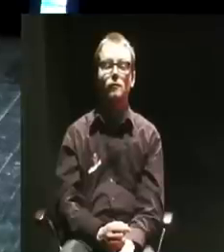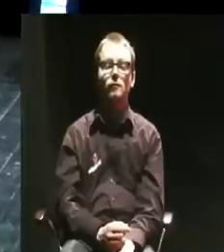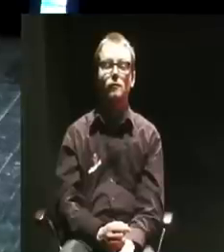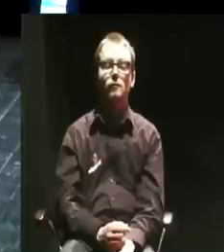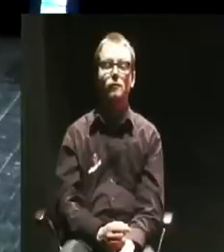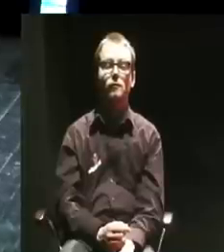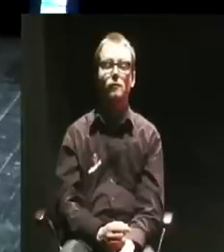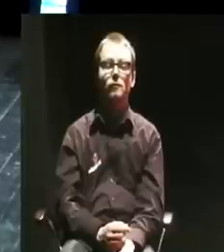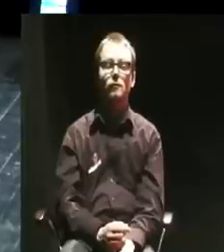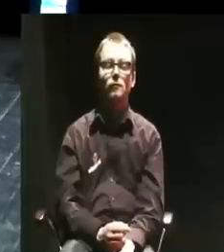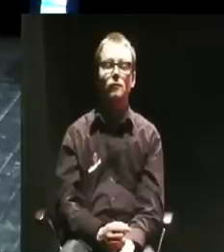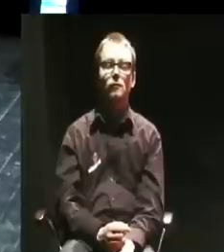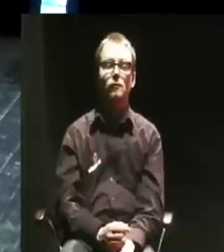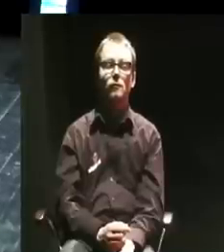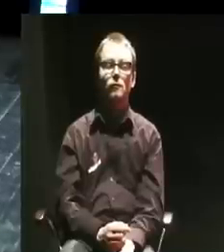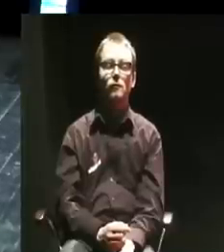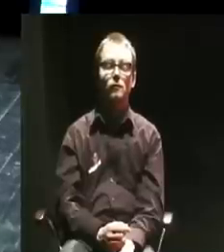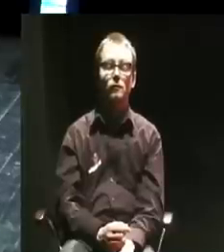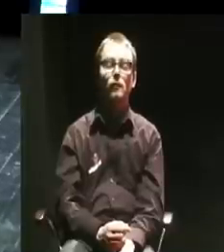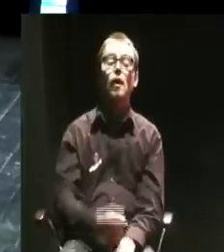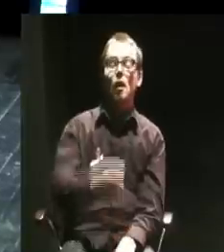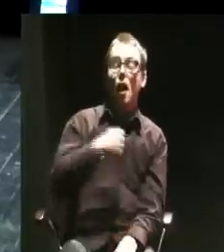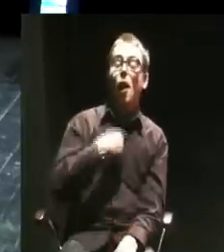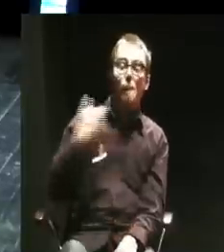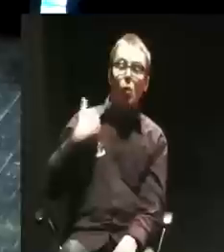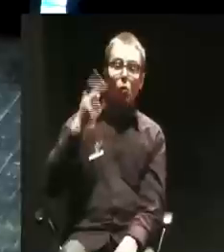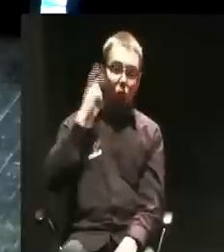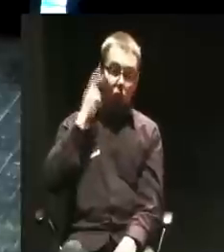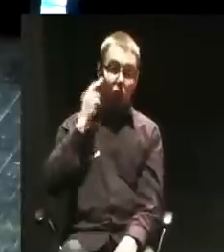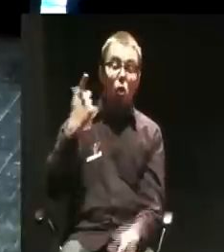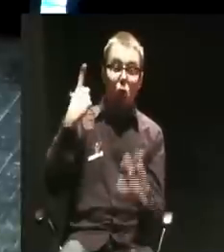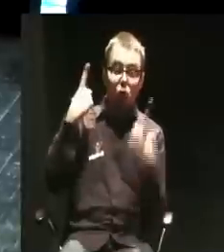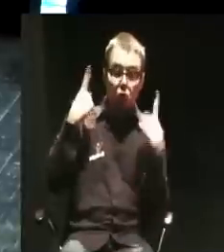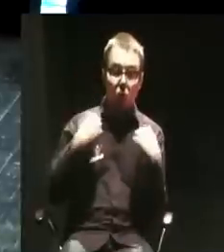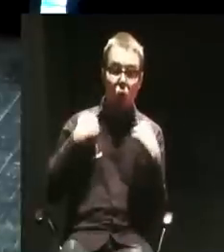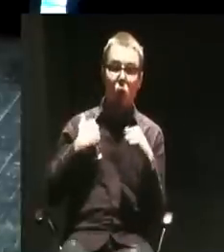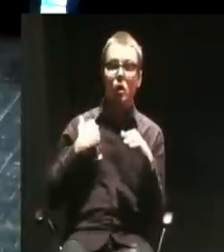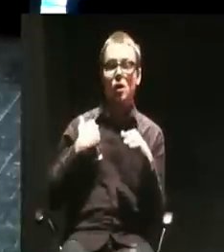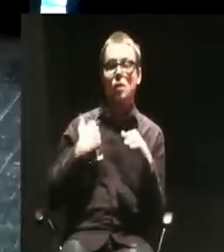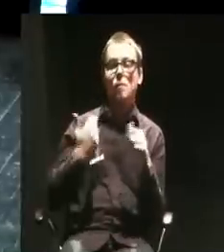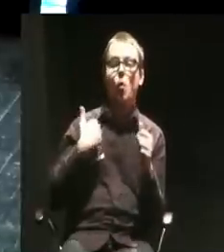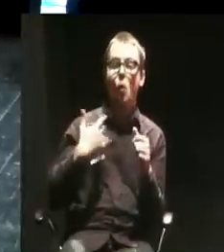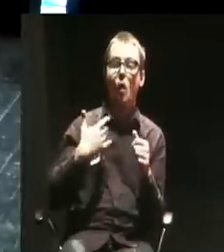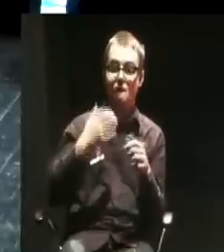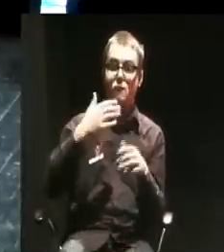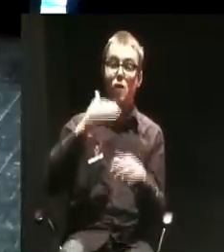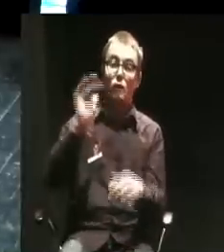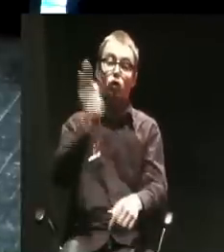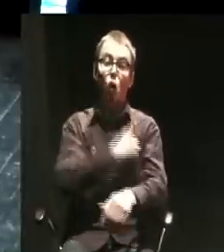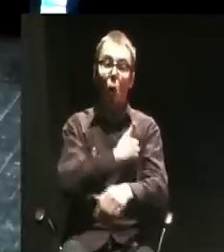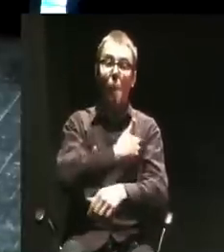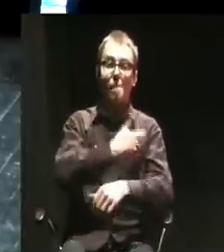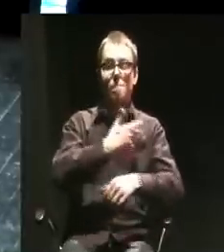piątkowi uczniowie pracują dla trójkowych, a czwórkowi są urzędnikami. I ja chciałem być, całe życie byłem